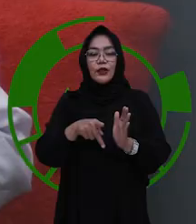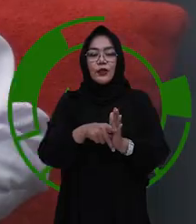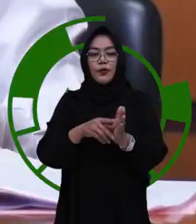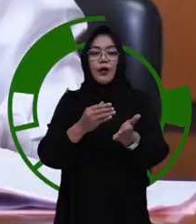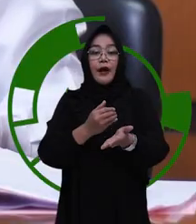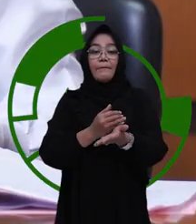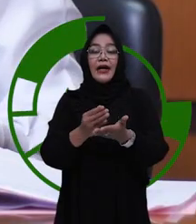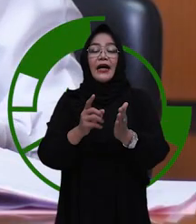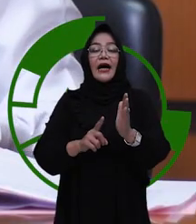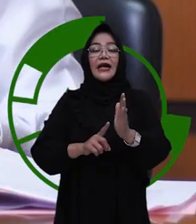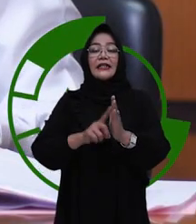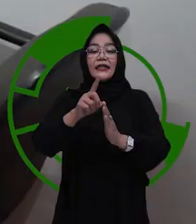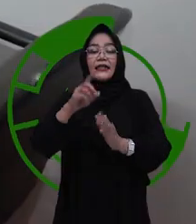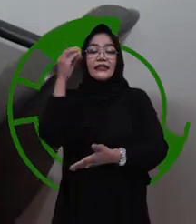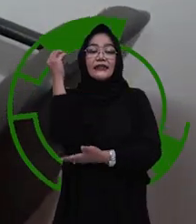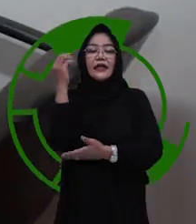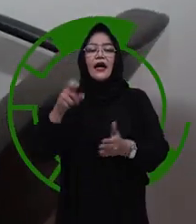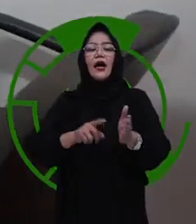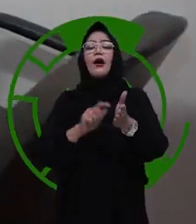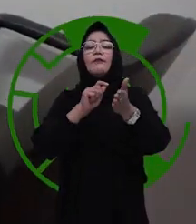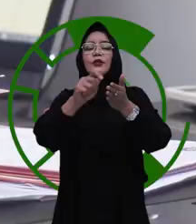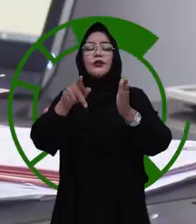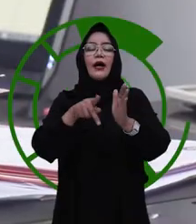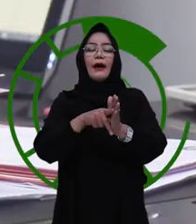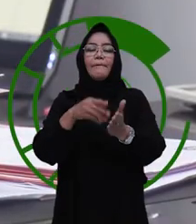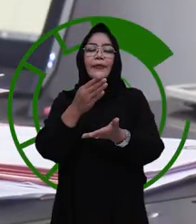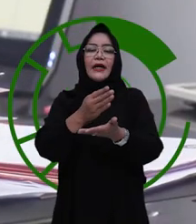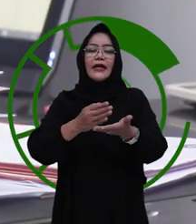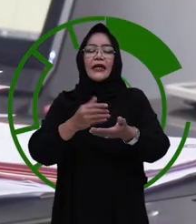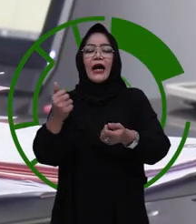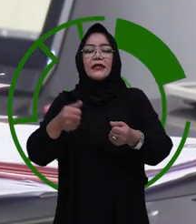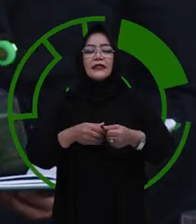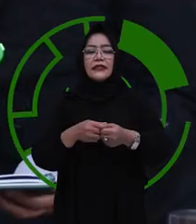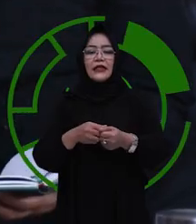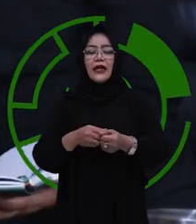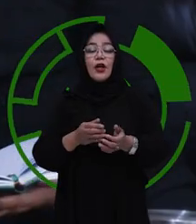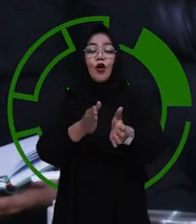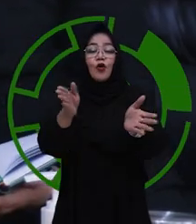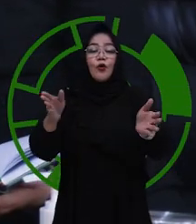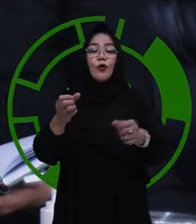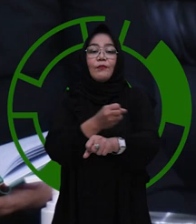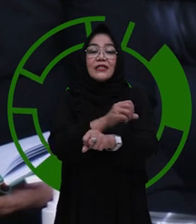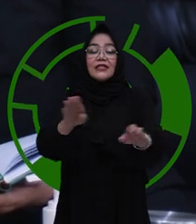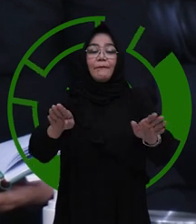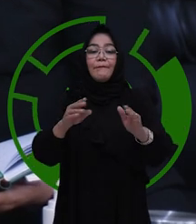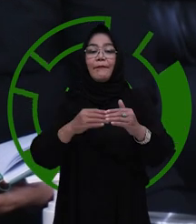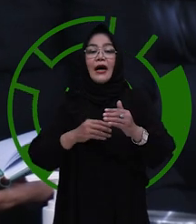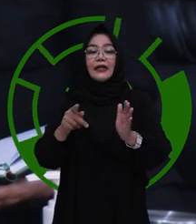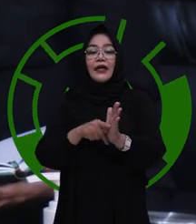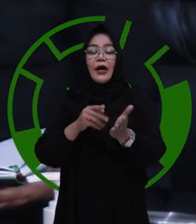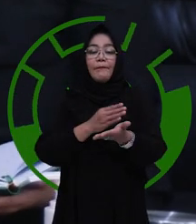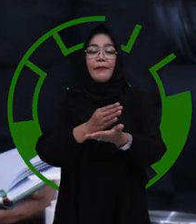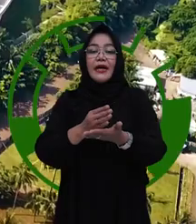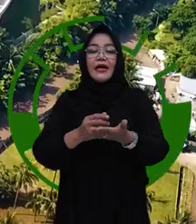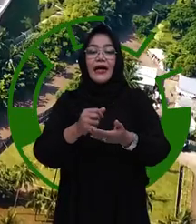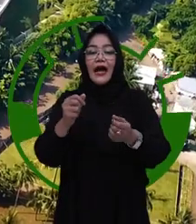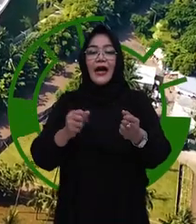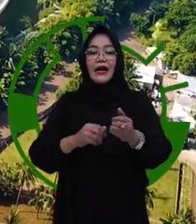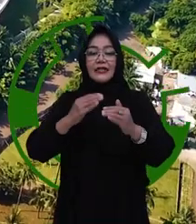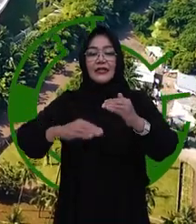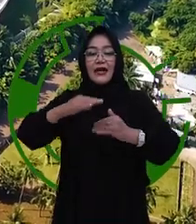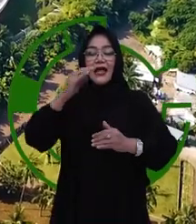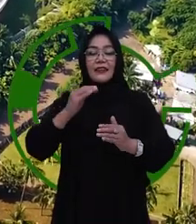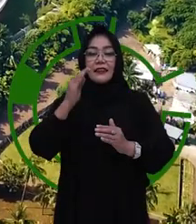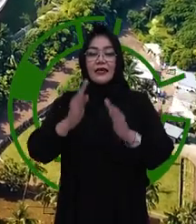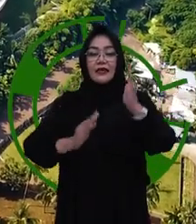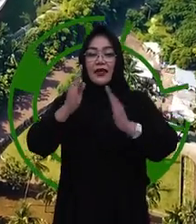DKI Jakarta menunjukkan lembaga peradilan di lingkungan peradilan umum sebagai pengadilan tingkat banding yang berkedudukan di